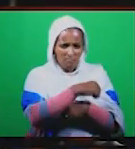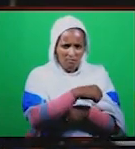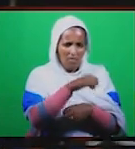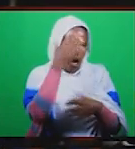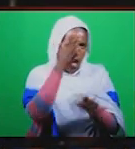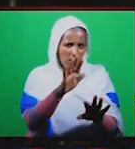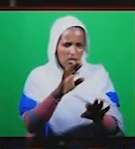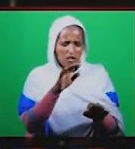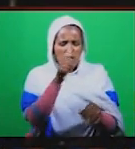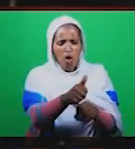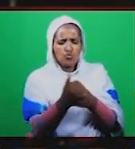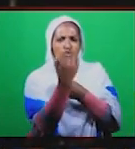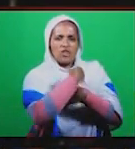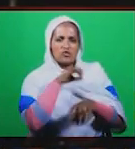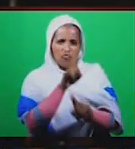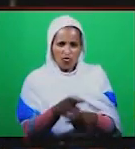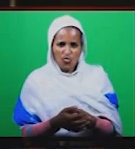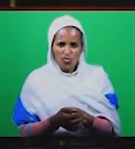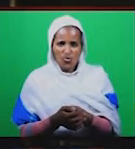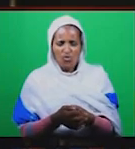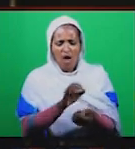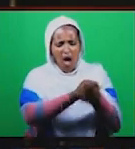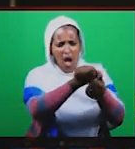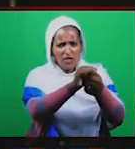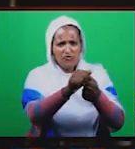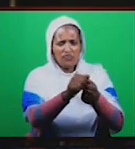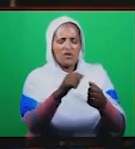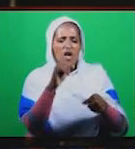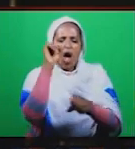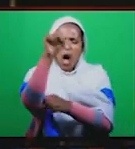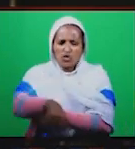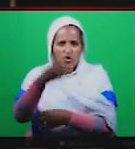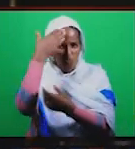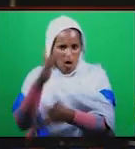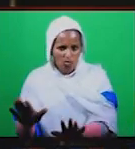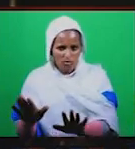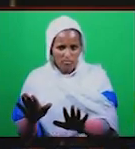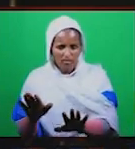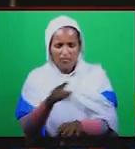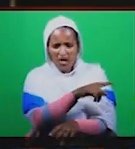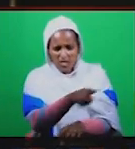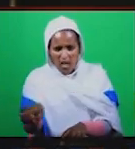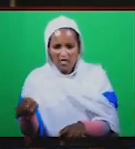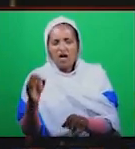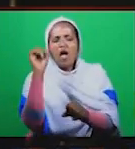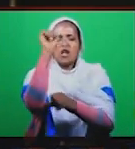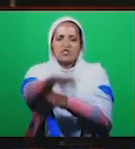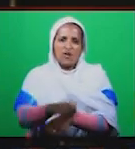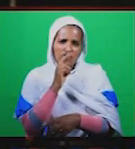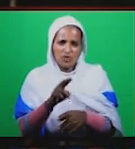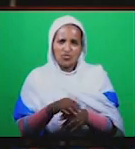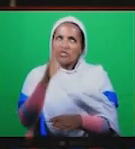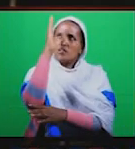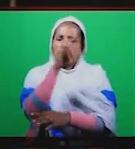ስታምሰላስሉት እናንተ አሸናፊዎች ናቸው። ገዳይ ታሸንፎ አያውቅም። ገዳይ የተሸነፈ ነው።